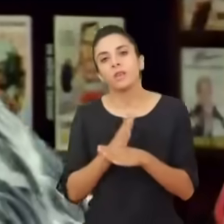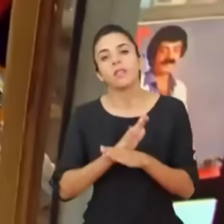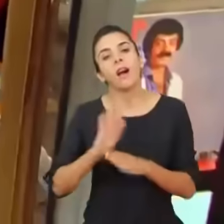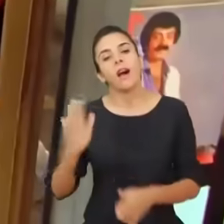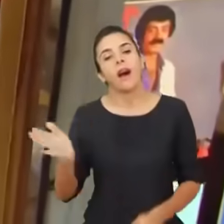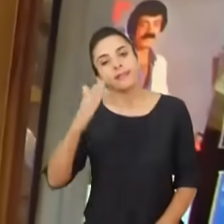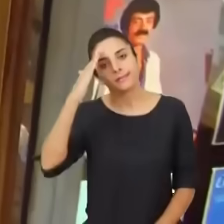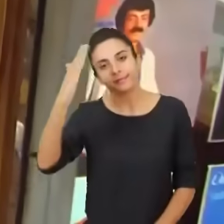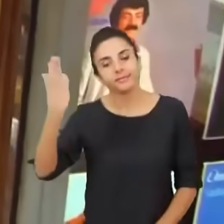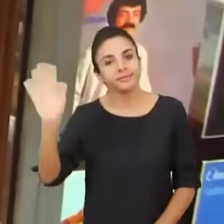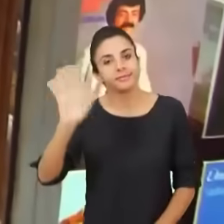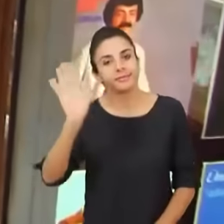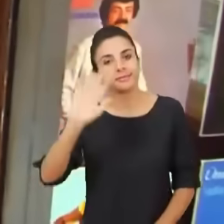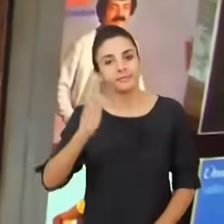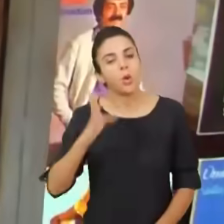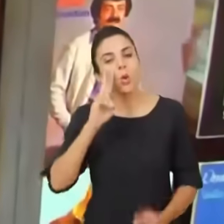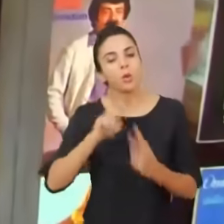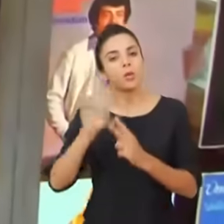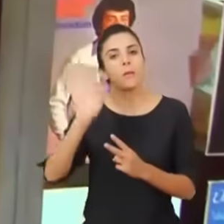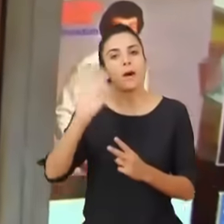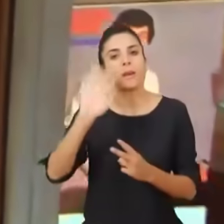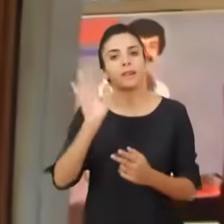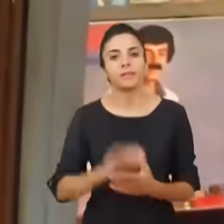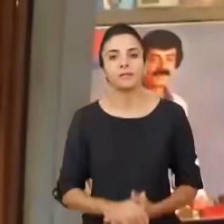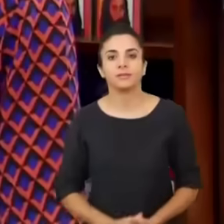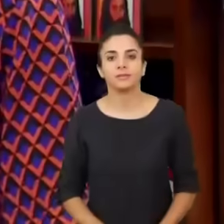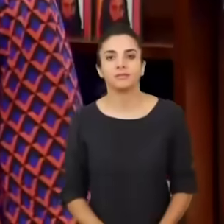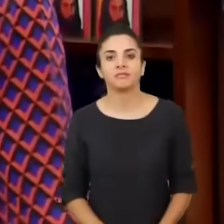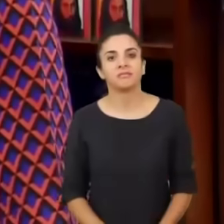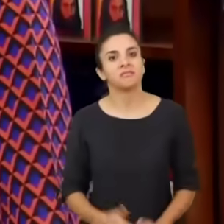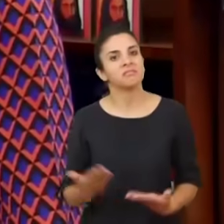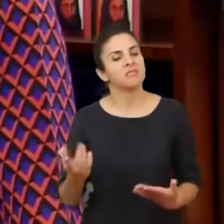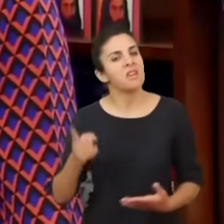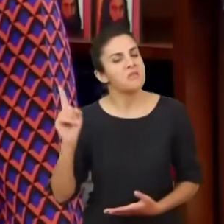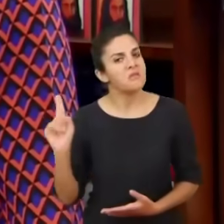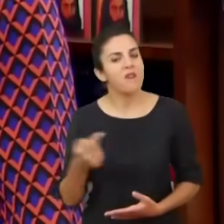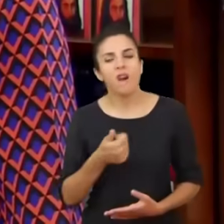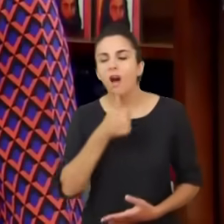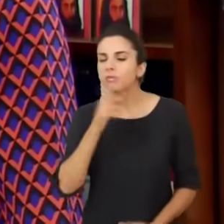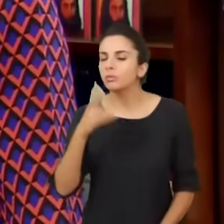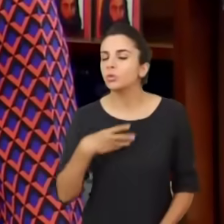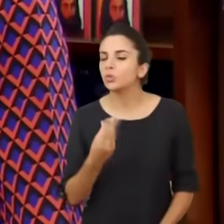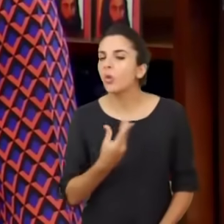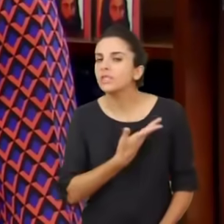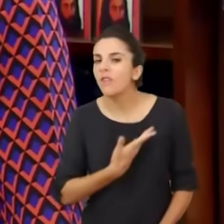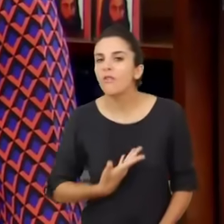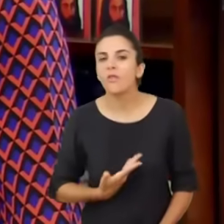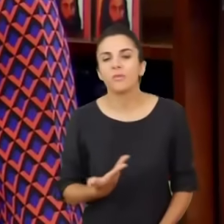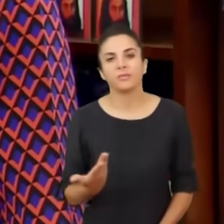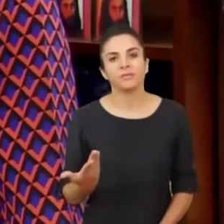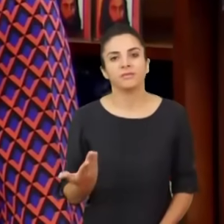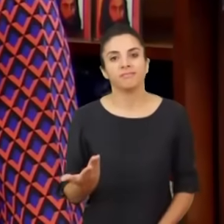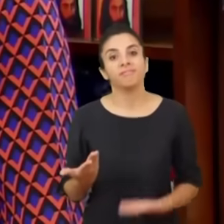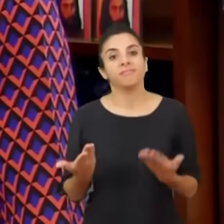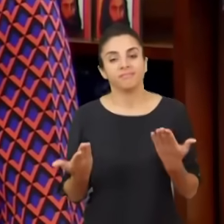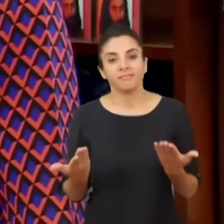Hadi eyvallah. Hadi tabii. Görüşürüz. Selametle. Ay be, ne adam ya. Ben çok seviyorum Ahmet abi ya. İşte